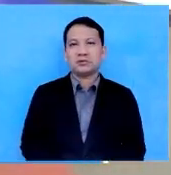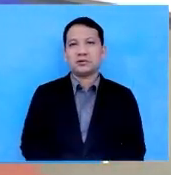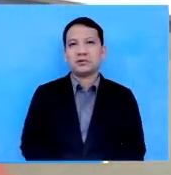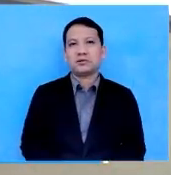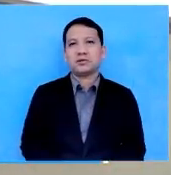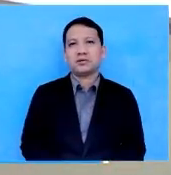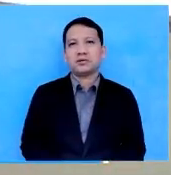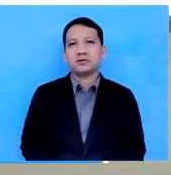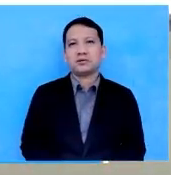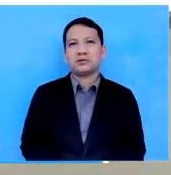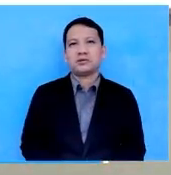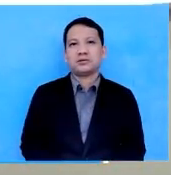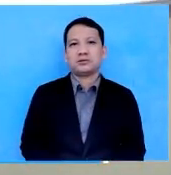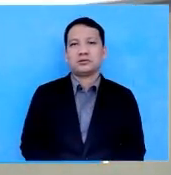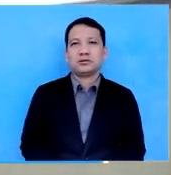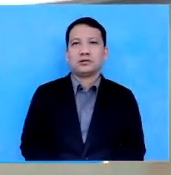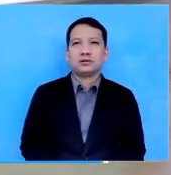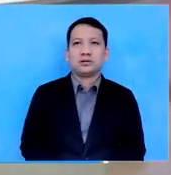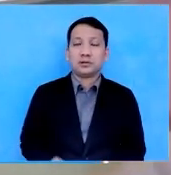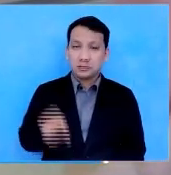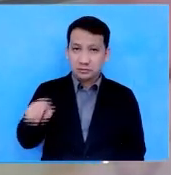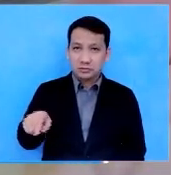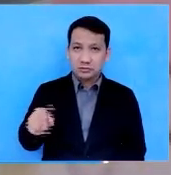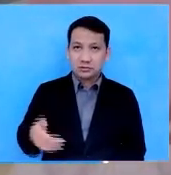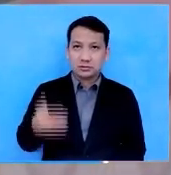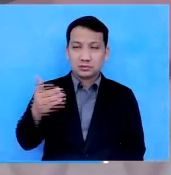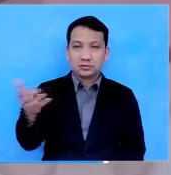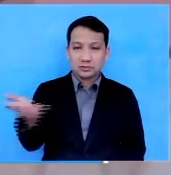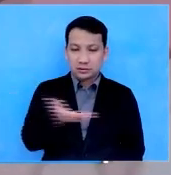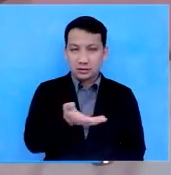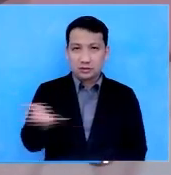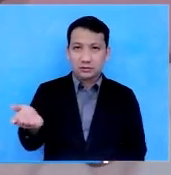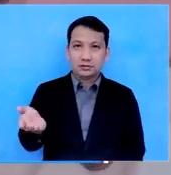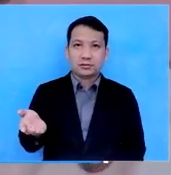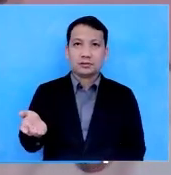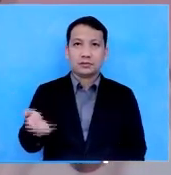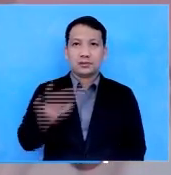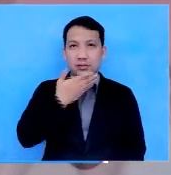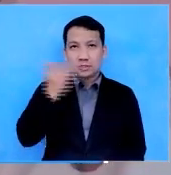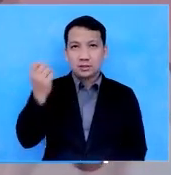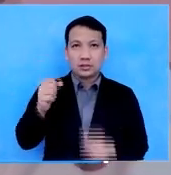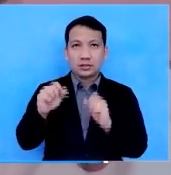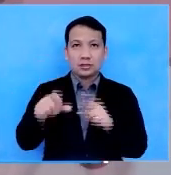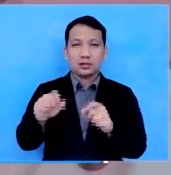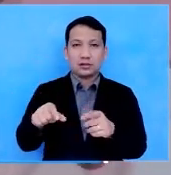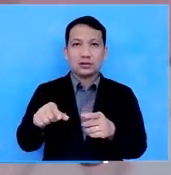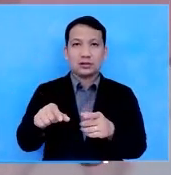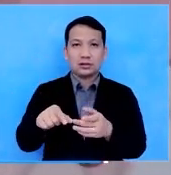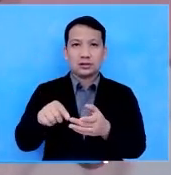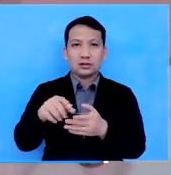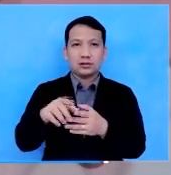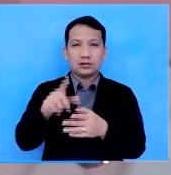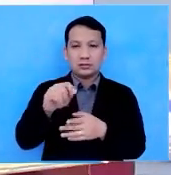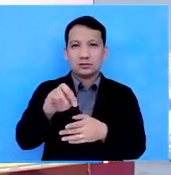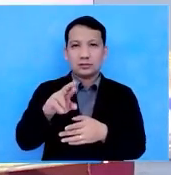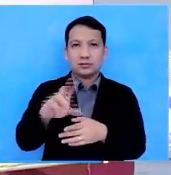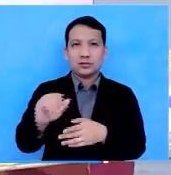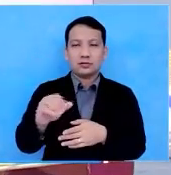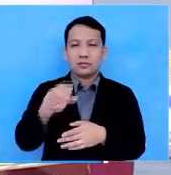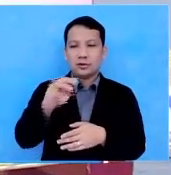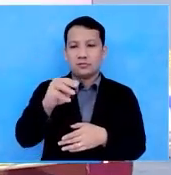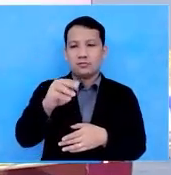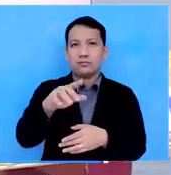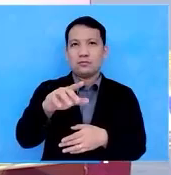price mo ng konti. Itong nasa harapan mo, ano itong mga to? So, ito po yung aming bestseller ng Cupcakes by Krisha. So, ito yung moist chocolate